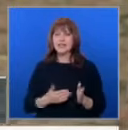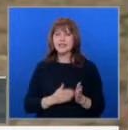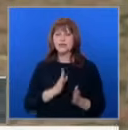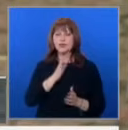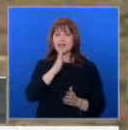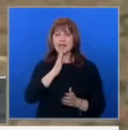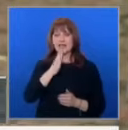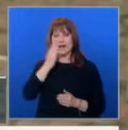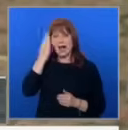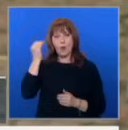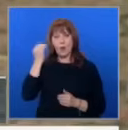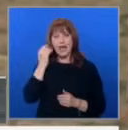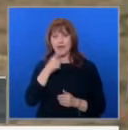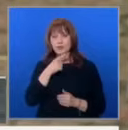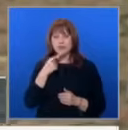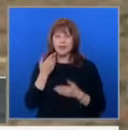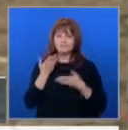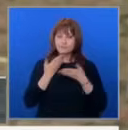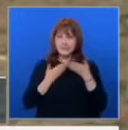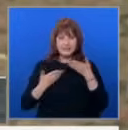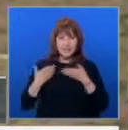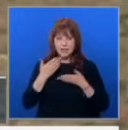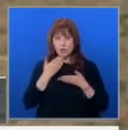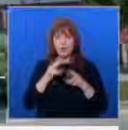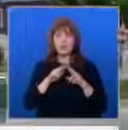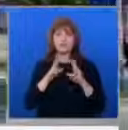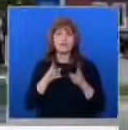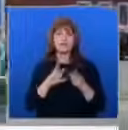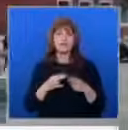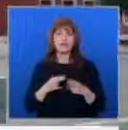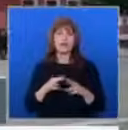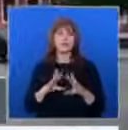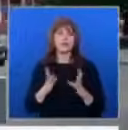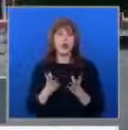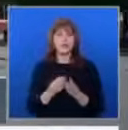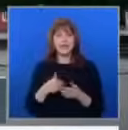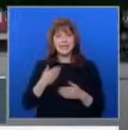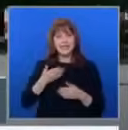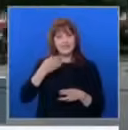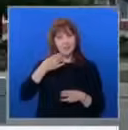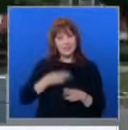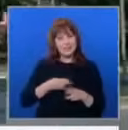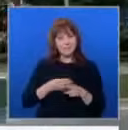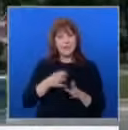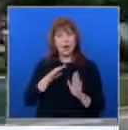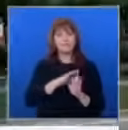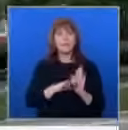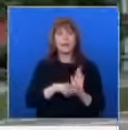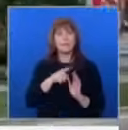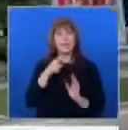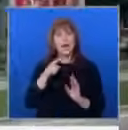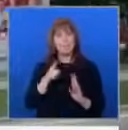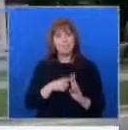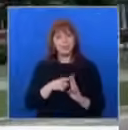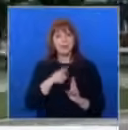Корея и Русия чрез интензивен диалог с Китай и международната общност. Следващата спирка от азиатската програма на Владимир Путин